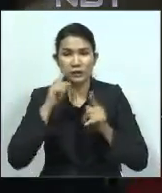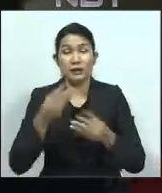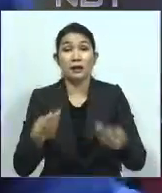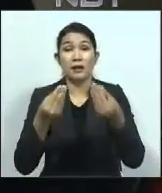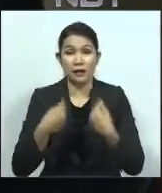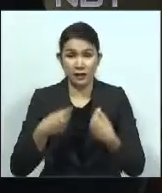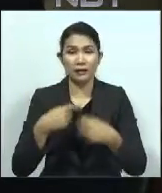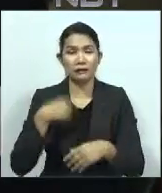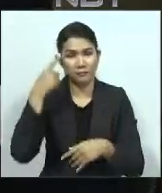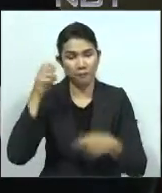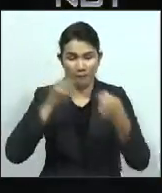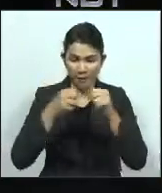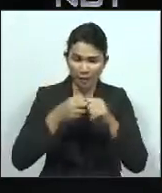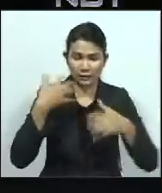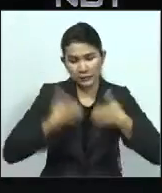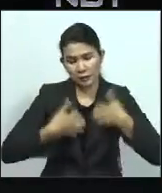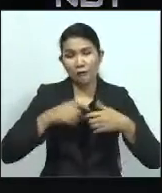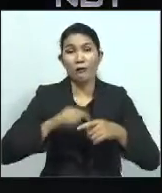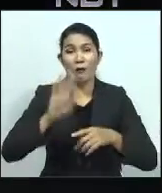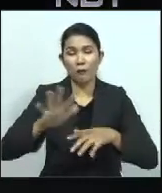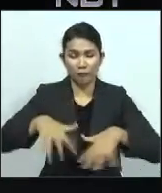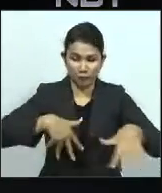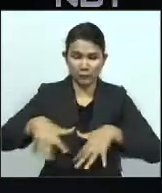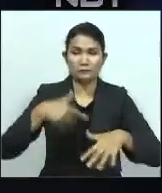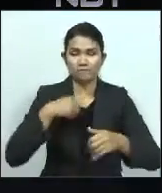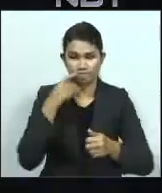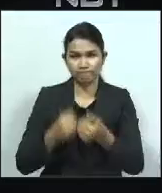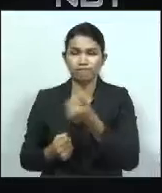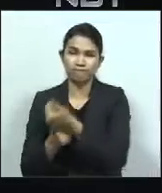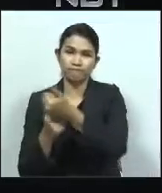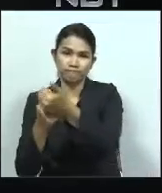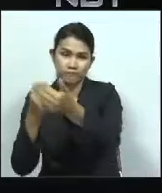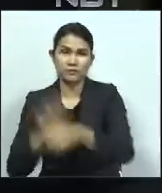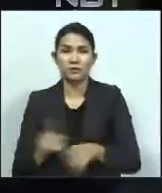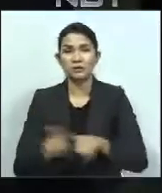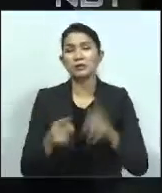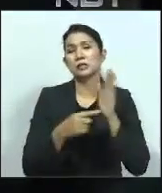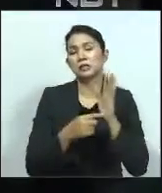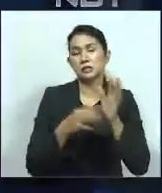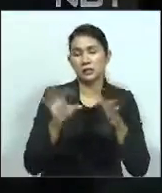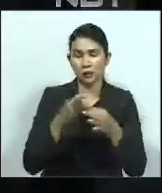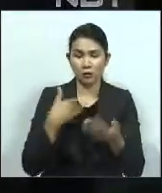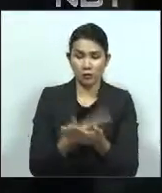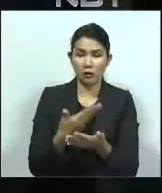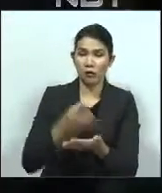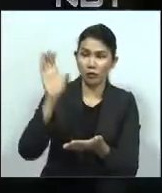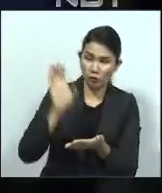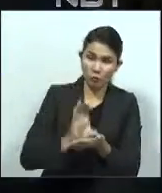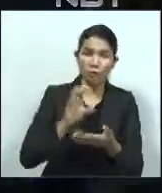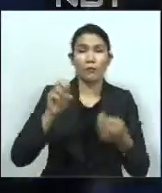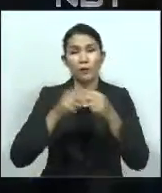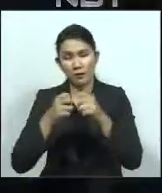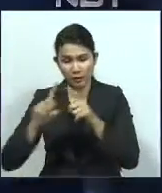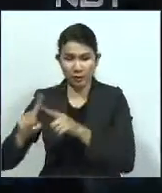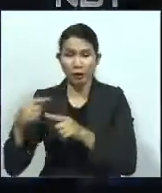จโดยจะนำปัญหาความเดือดร้อนของประชาชนไปผลักดันไม่ว่าจะเป็นเรื่องของการเบิกจ่ายงบประมาณในการแก้ไขปัญหาแล้ว